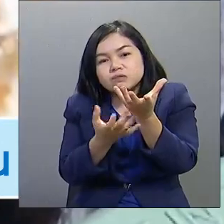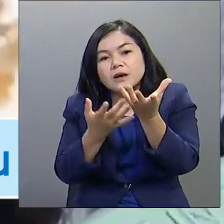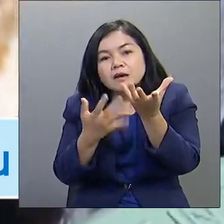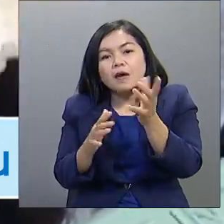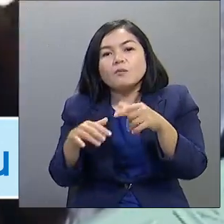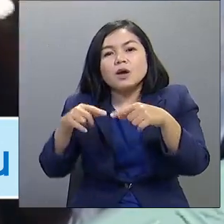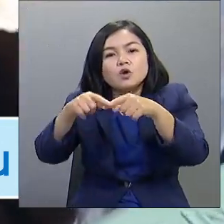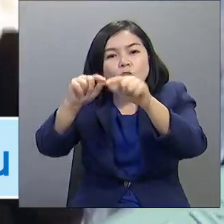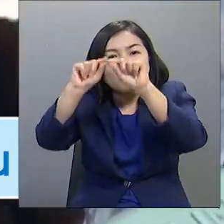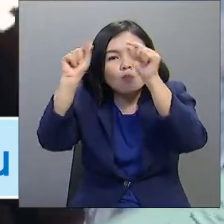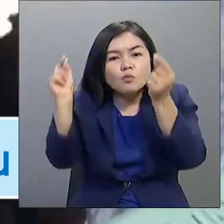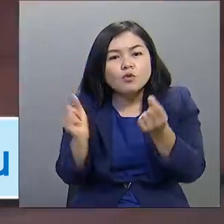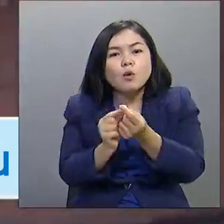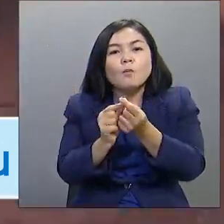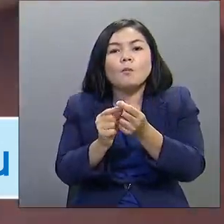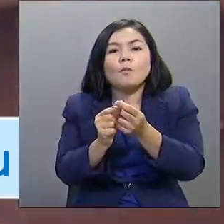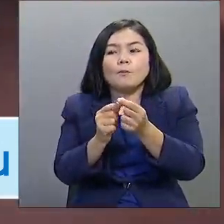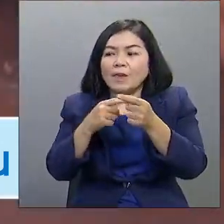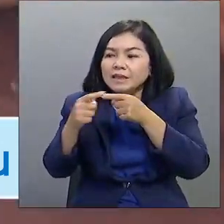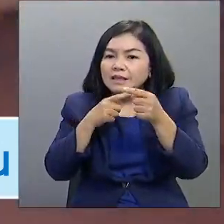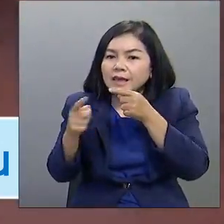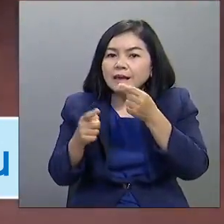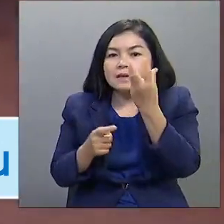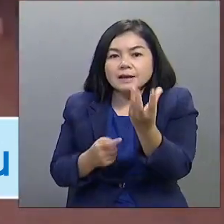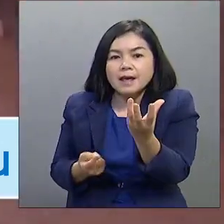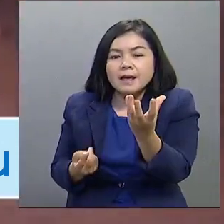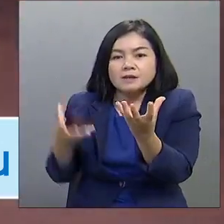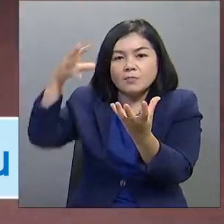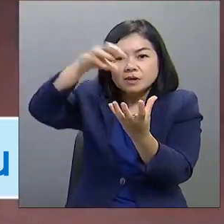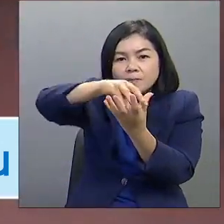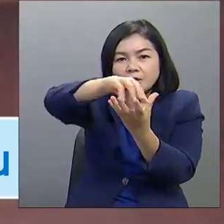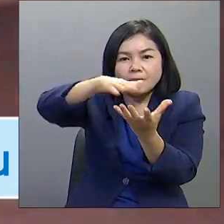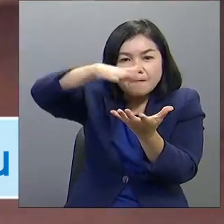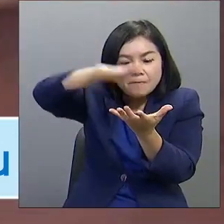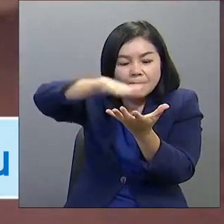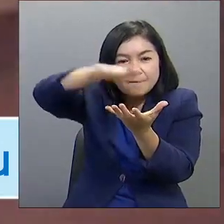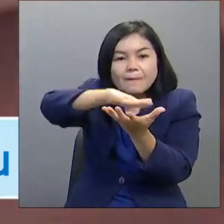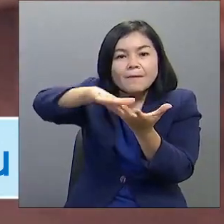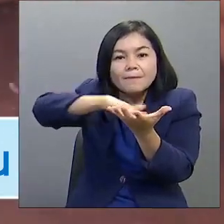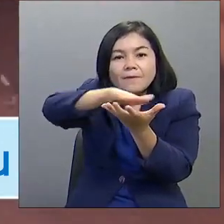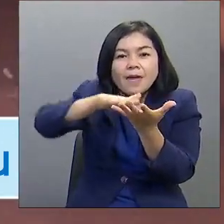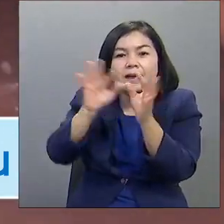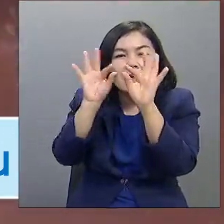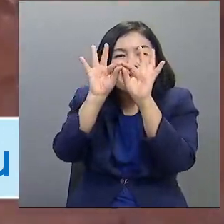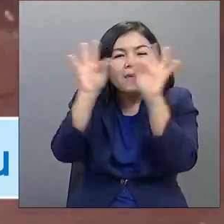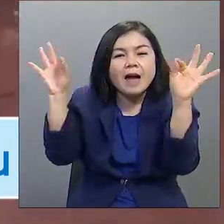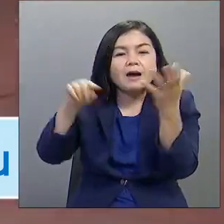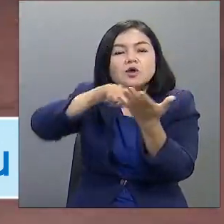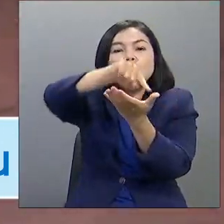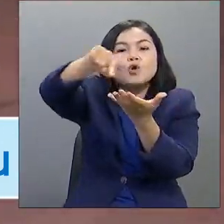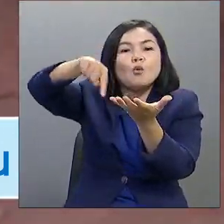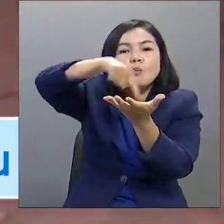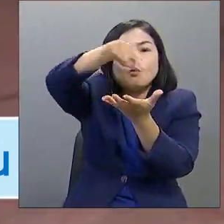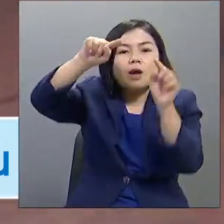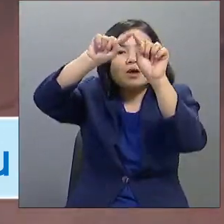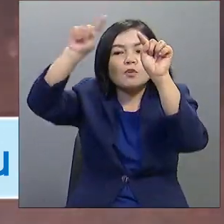เรือนก็เลือกเอาฝาขวดพลาสติกขนาด3นิ้วเจาะพื้นฝาออกให้เหลือตะขอบนำข้าวเหนียวมานวดเป็นแผ่นบางๆเป็นทรงกลมแล้วหาภา